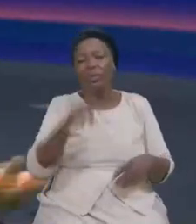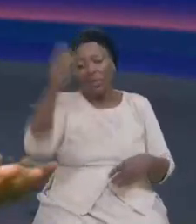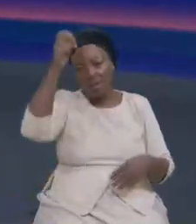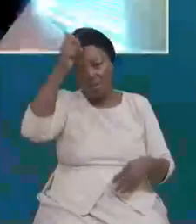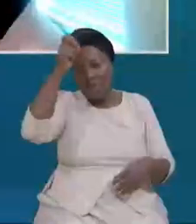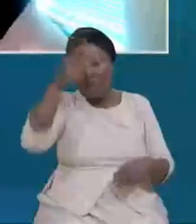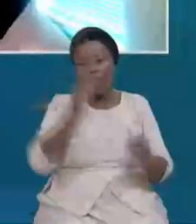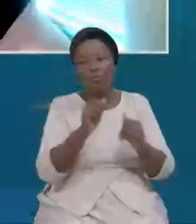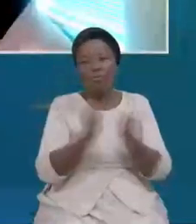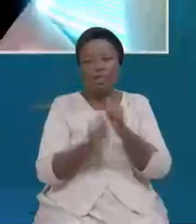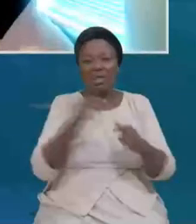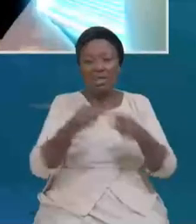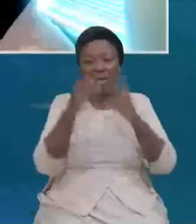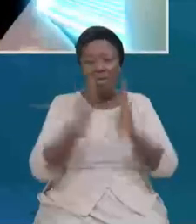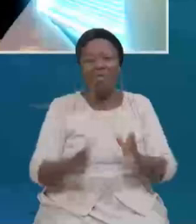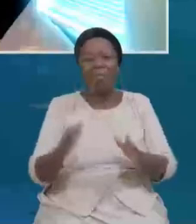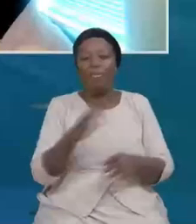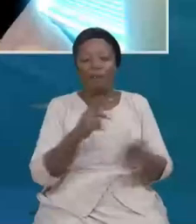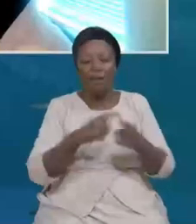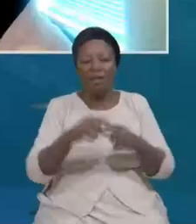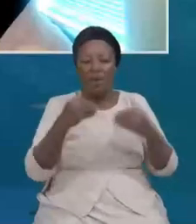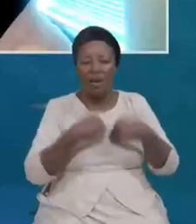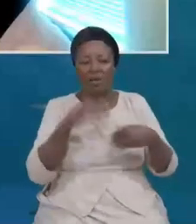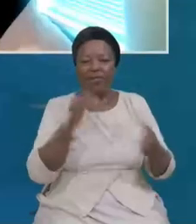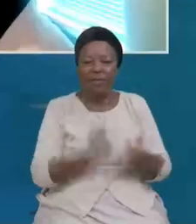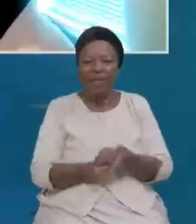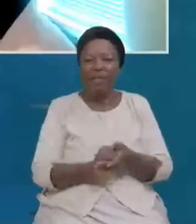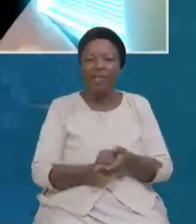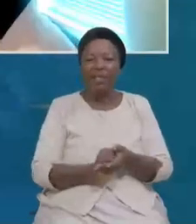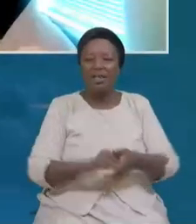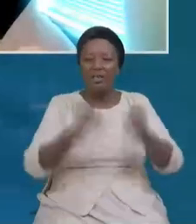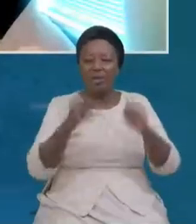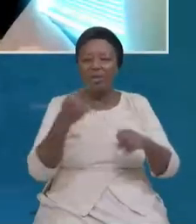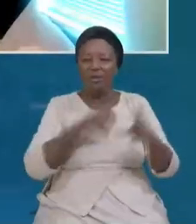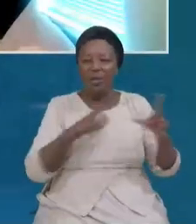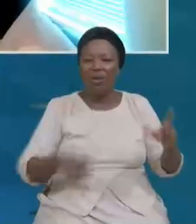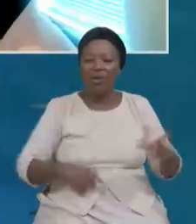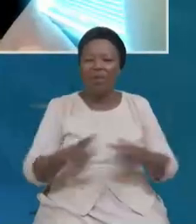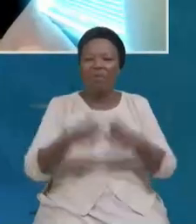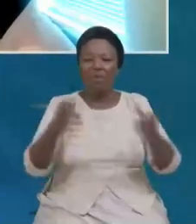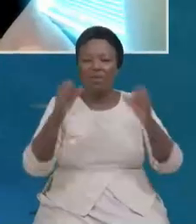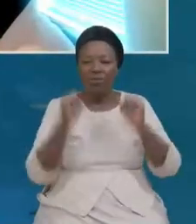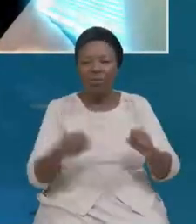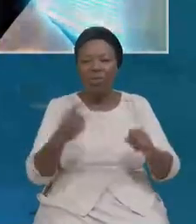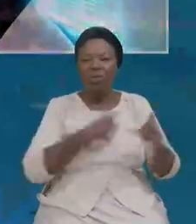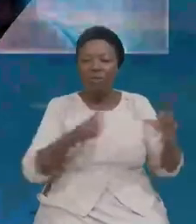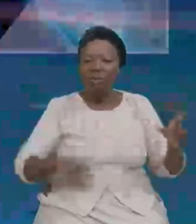d'Israël. Nous avons ce type de force de la part du Seigneur, la force surnaturelle de la part du Seigneur,